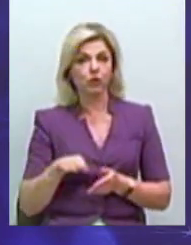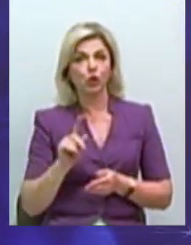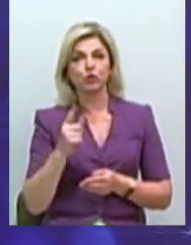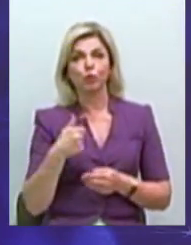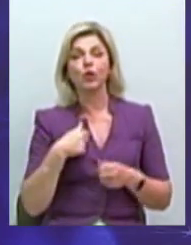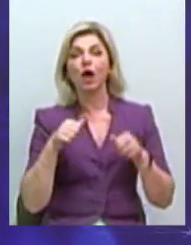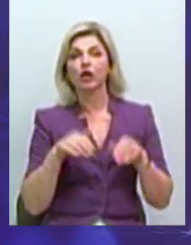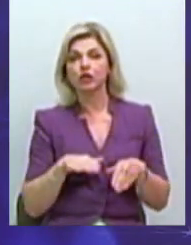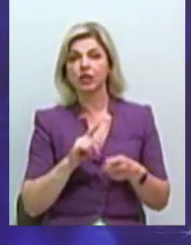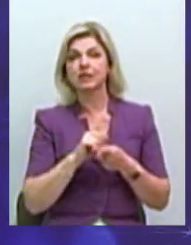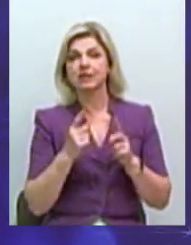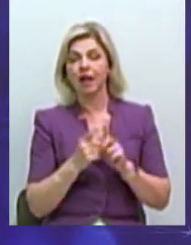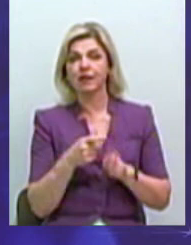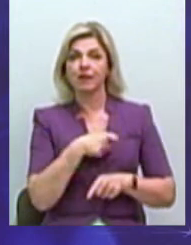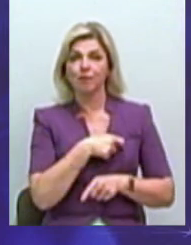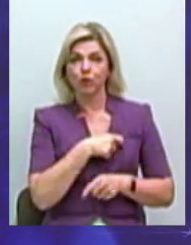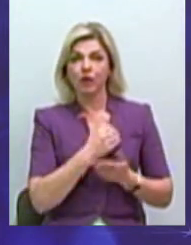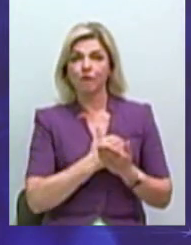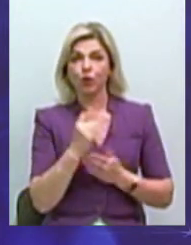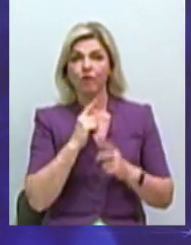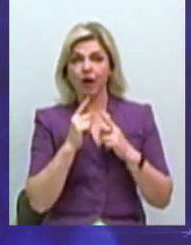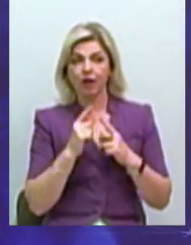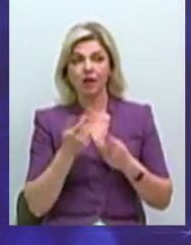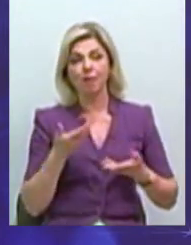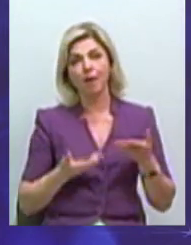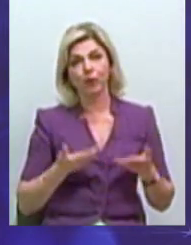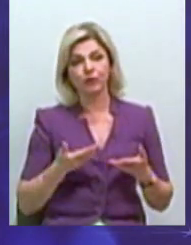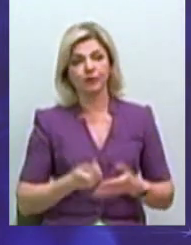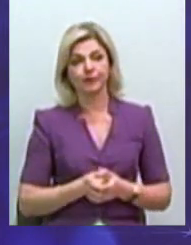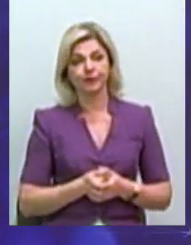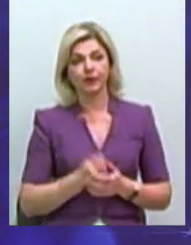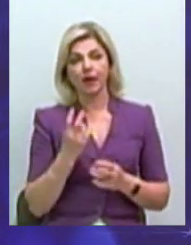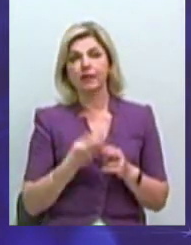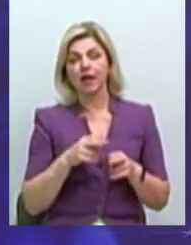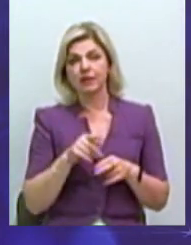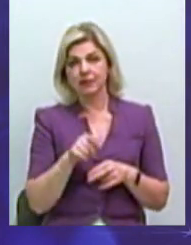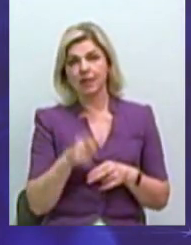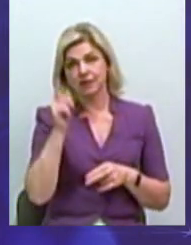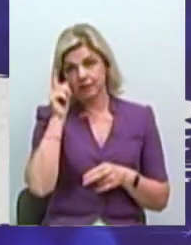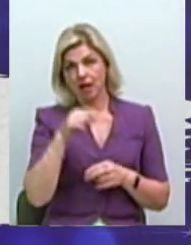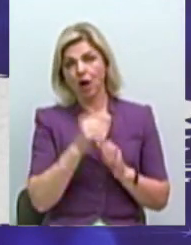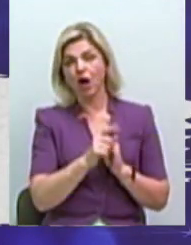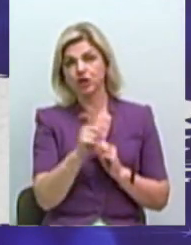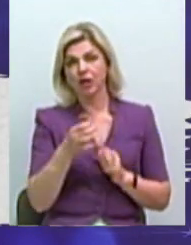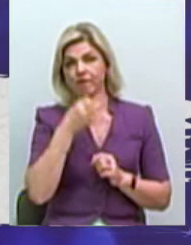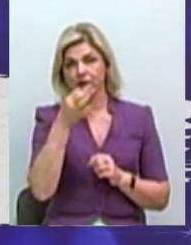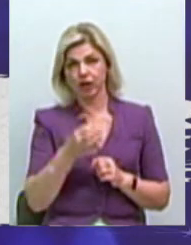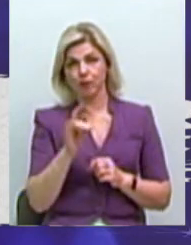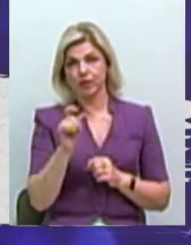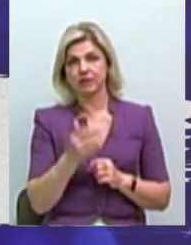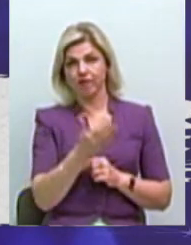депутатом Верховної Ради? Ну, мабуть, на це знає кожен відповідь із вас. Зайдіть в